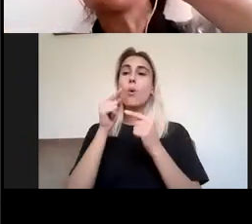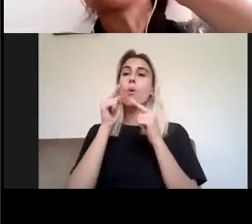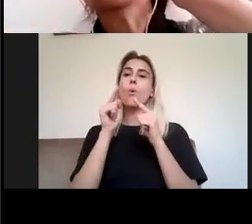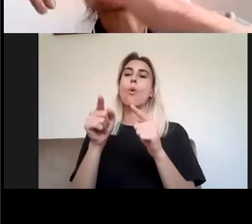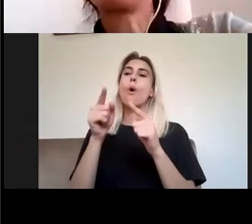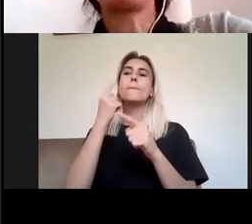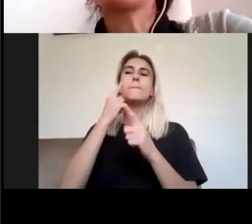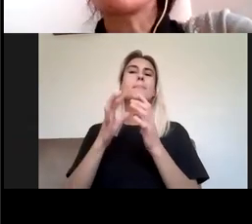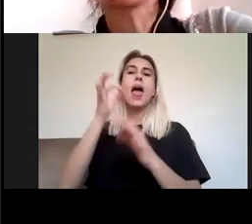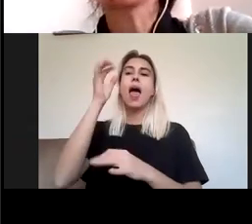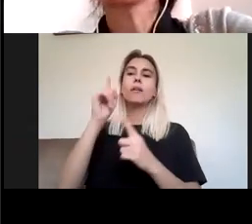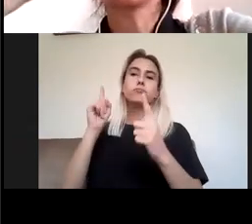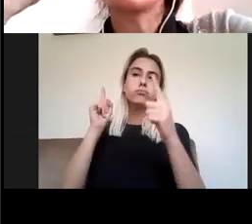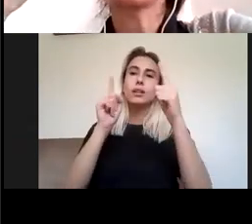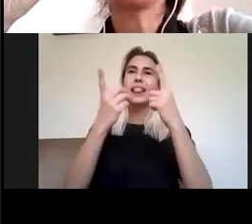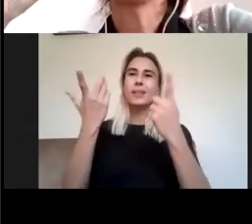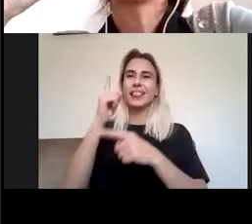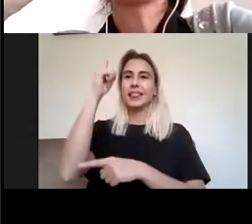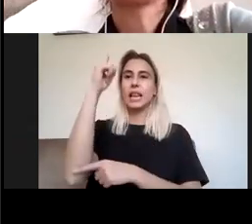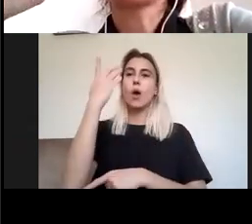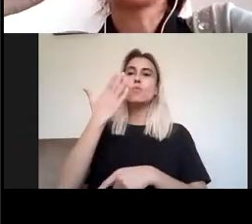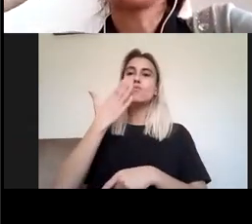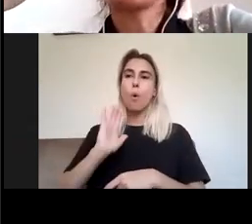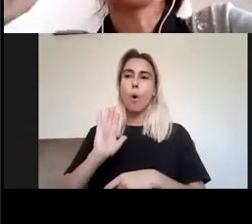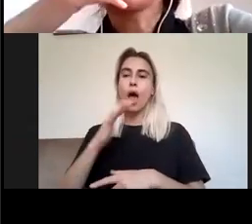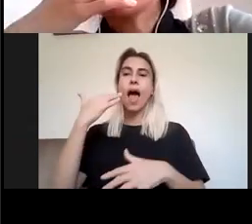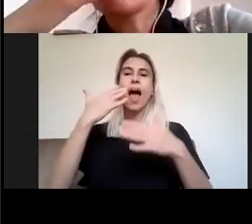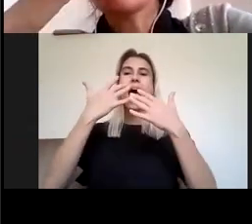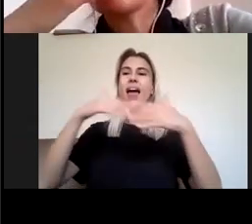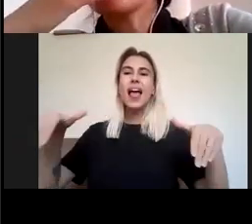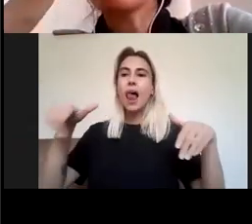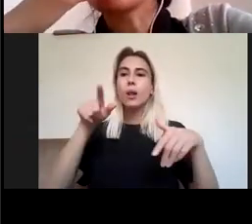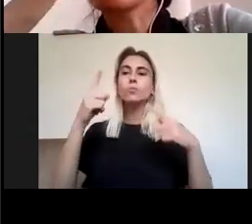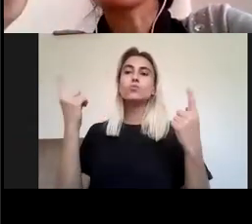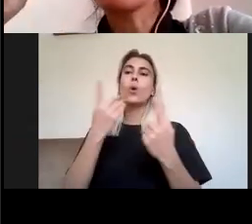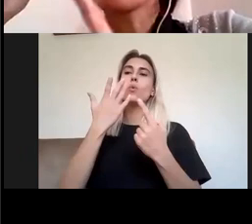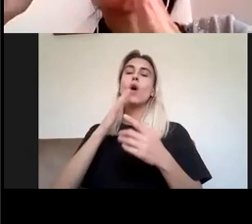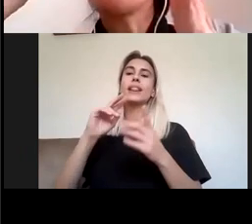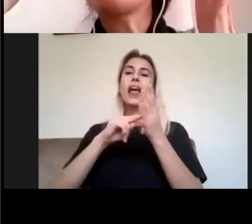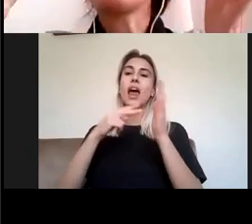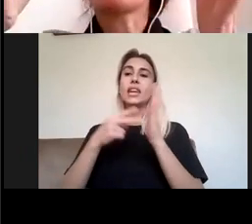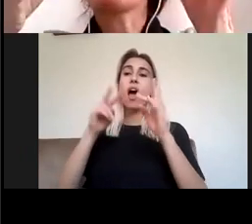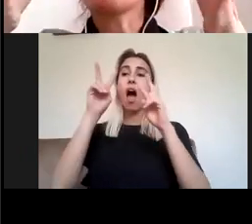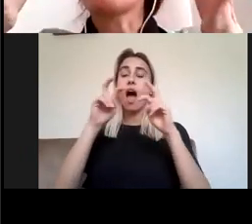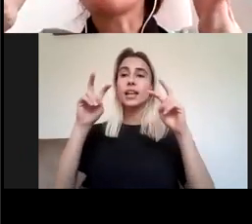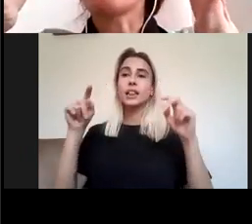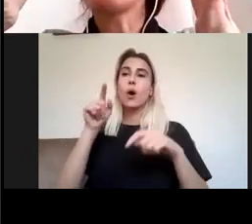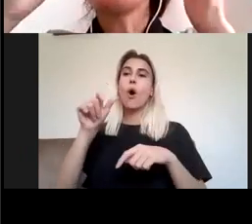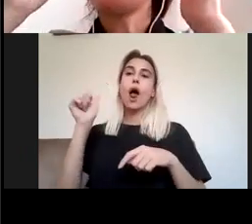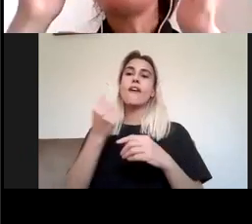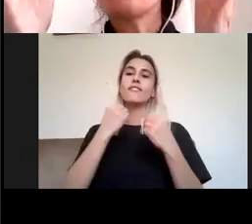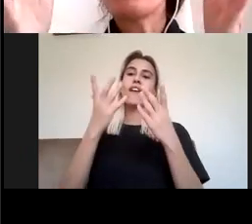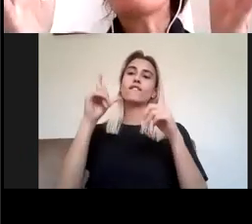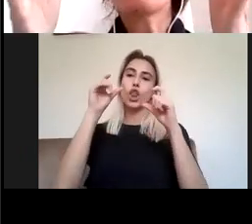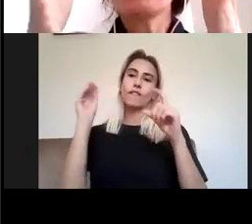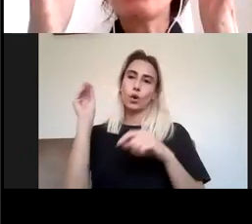direğin oluşmaması yani direk koymaması o engel noktasında dikkat edilmesi gereken teknik ayrıntılara önem veren bir fotoğraf koyduk.